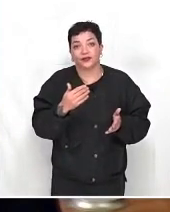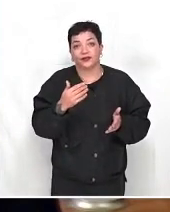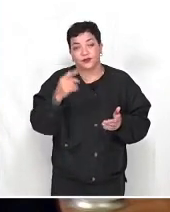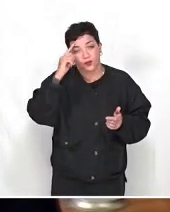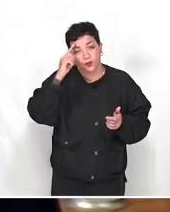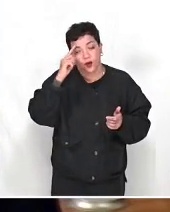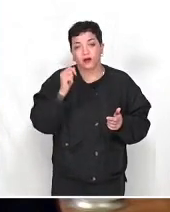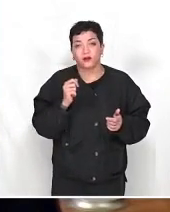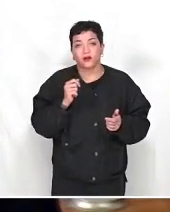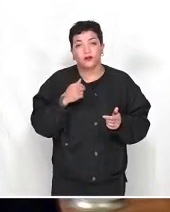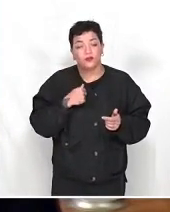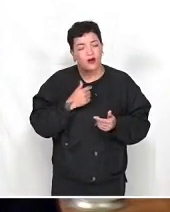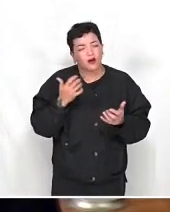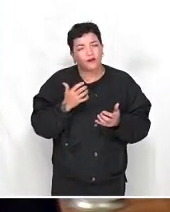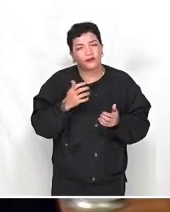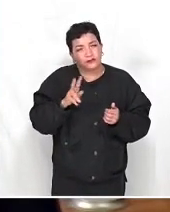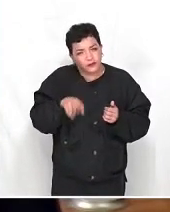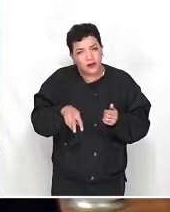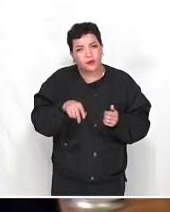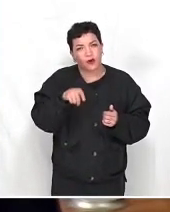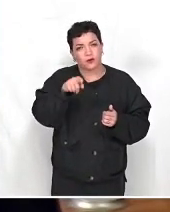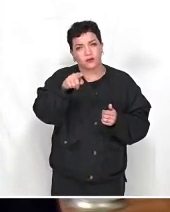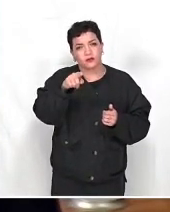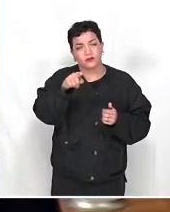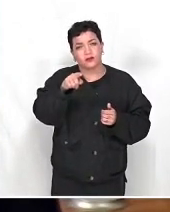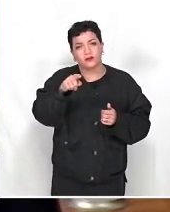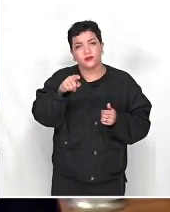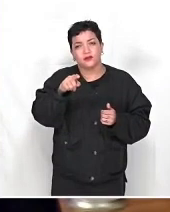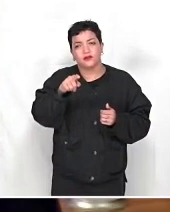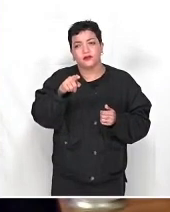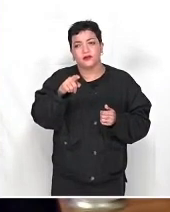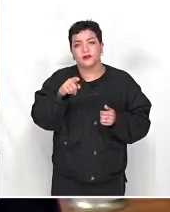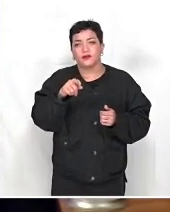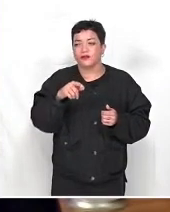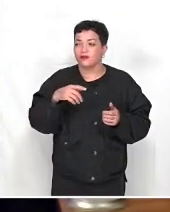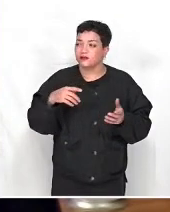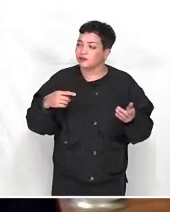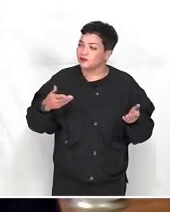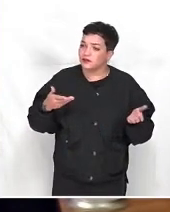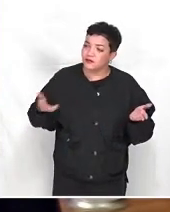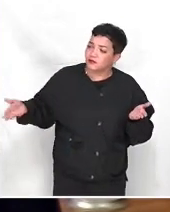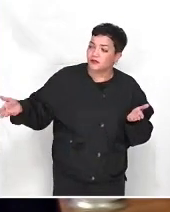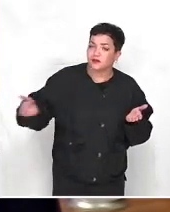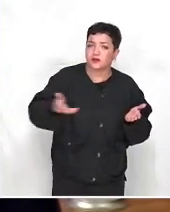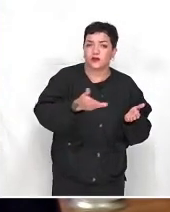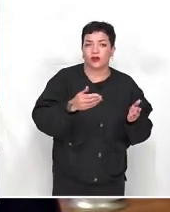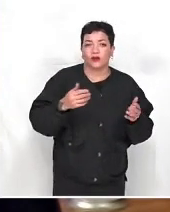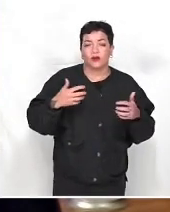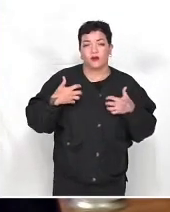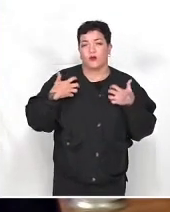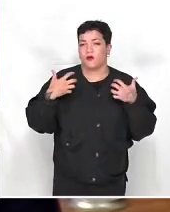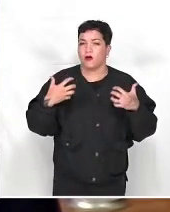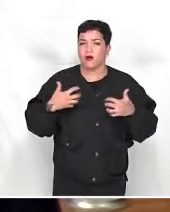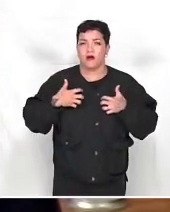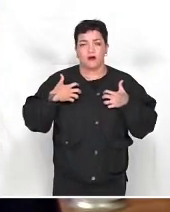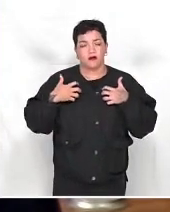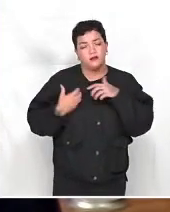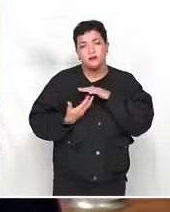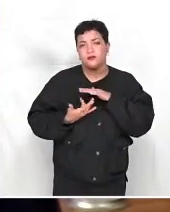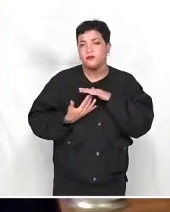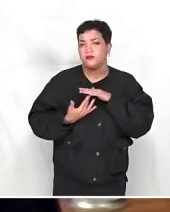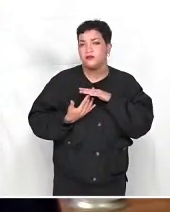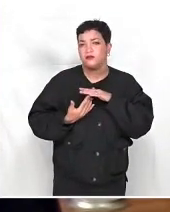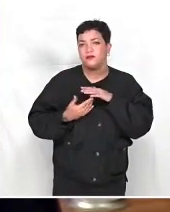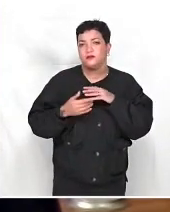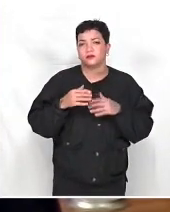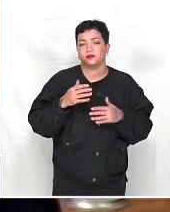voudrais vraiment attirer votre attention sur l'exaspération et la colère qui commence à bien monter à Codéran. Je